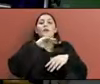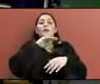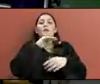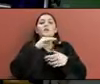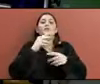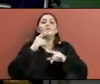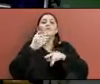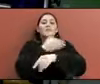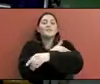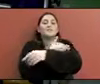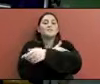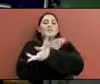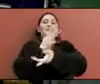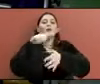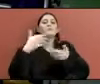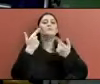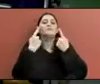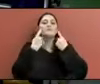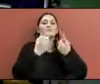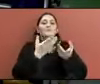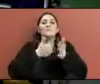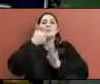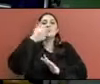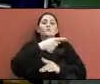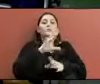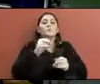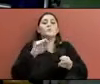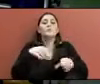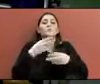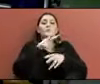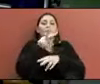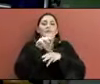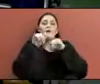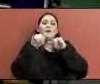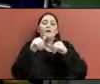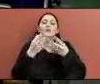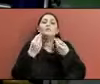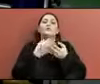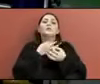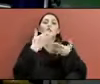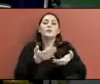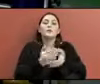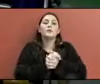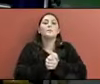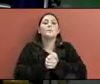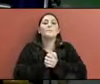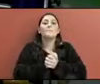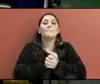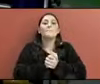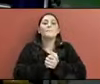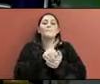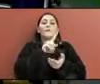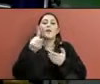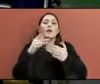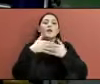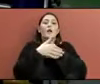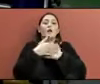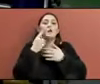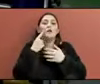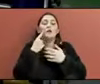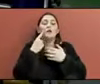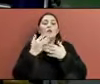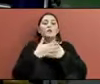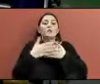Ceyhan'a hayırlı yayınlar diliyorum demiş. Teşekkür ediyorum. Halil Özcan, hayırlı akşamlar demiş. Teşekkür ediyorum. Ahmet